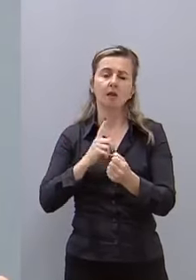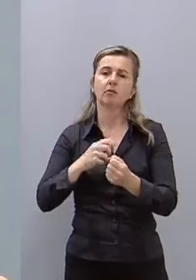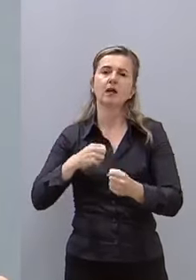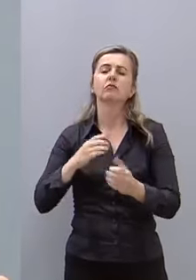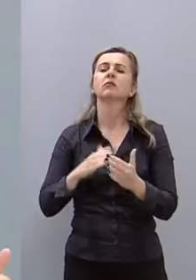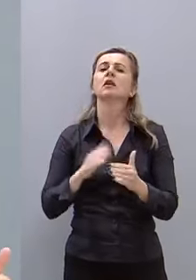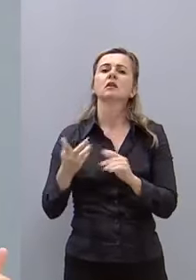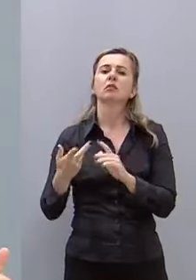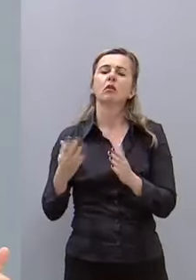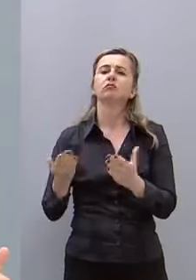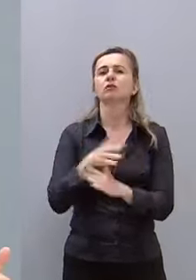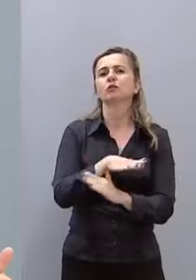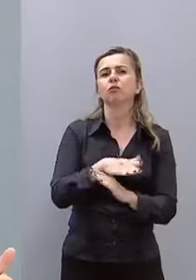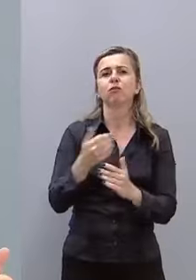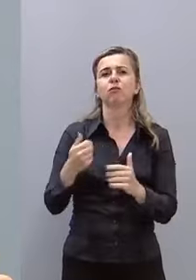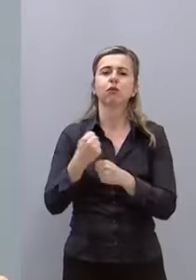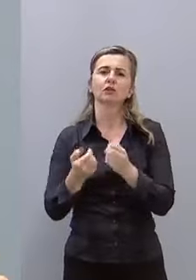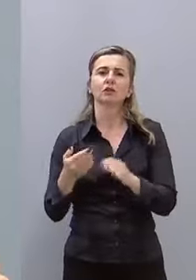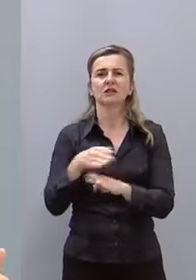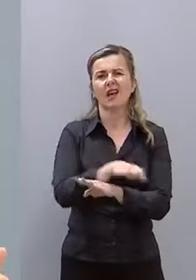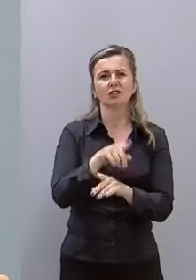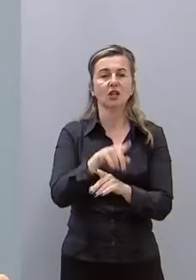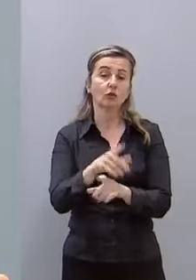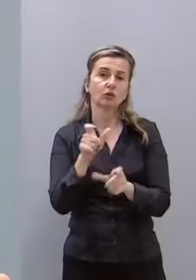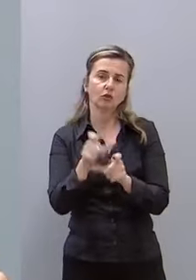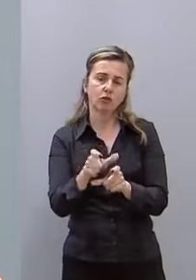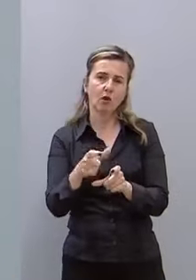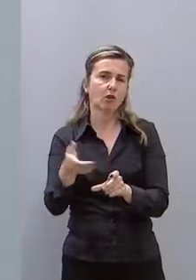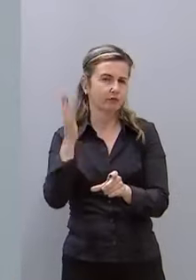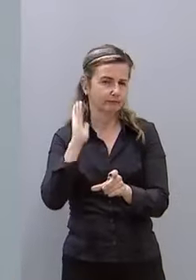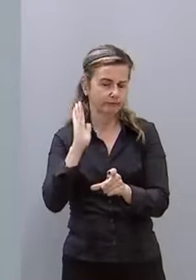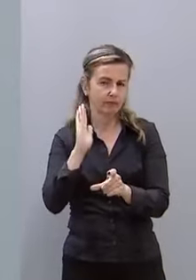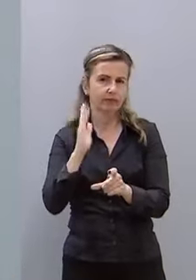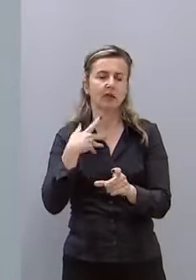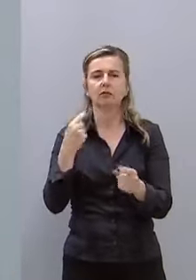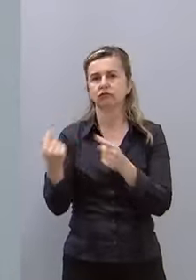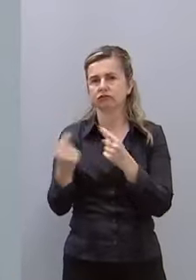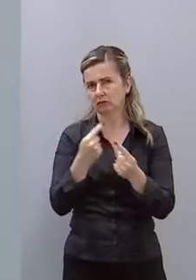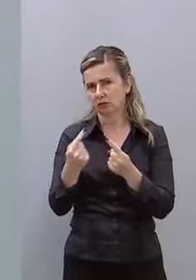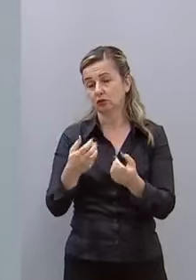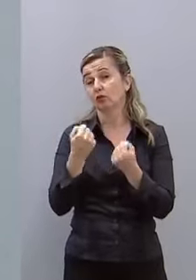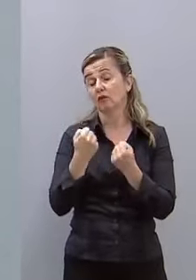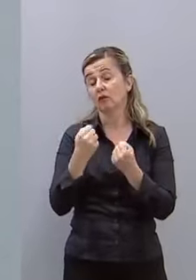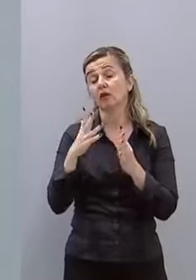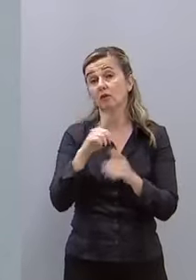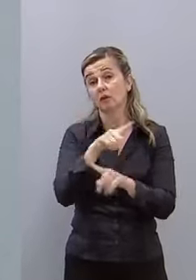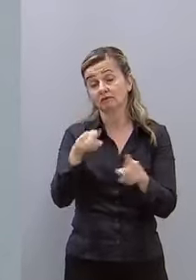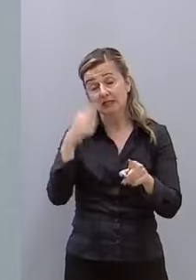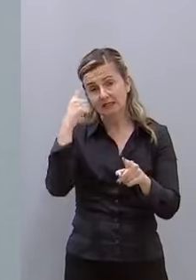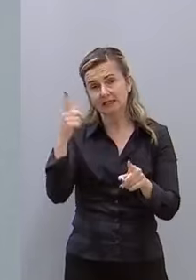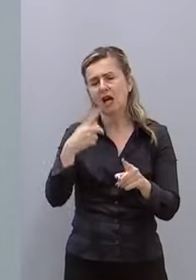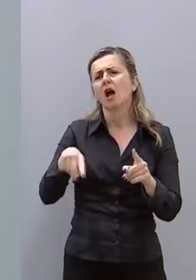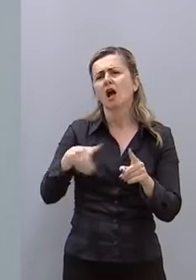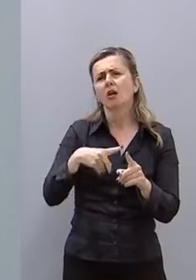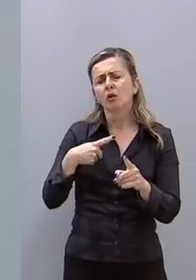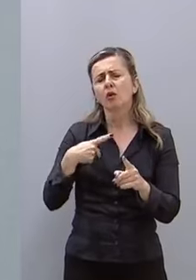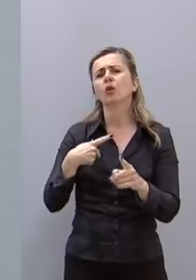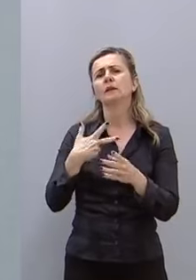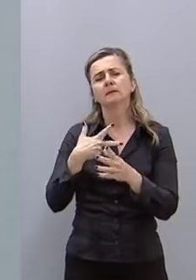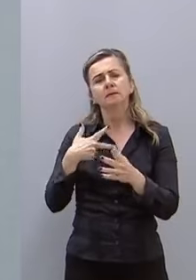nella restrizione che aveva fatto molto discutere lo so però voi sapete che noi abbiamo voluto ci muoviamo ancora con una